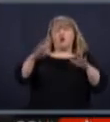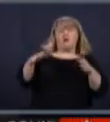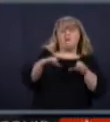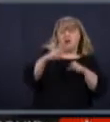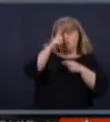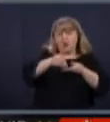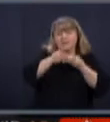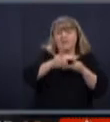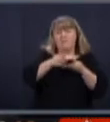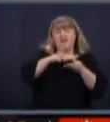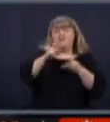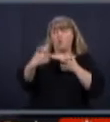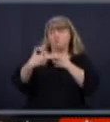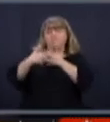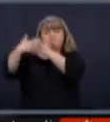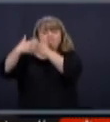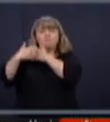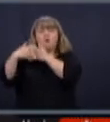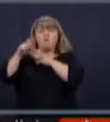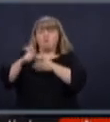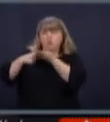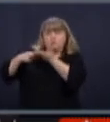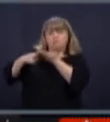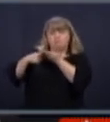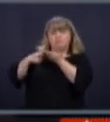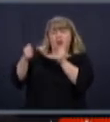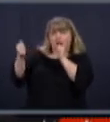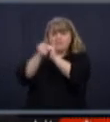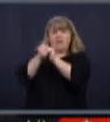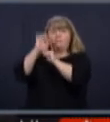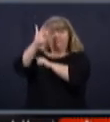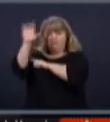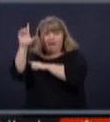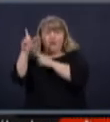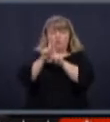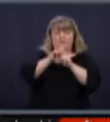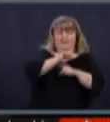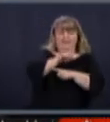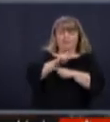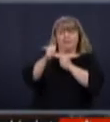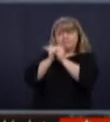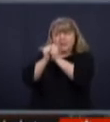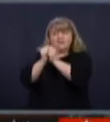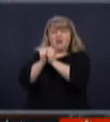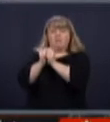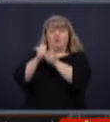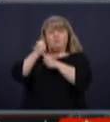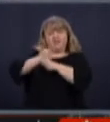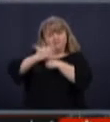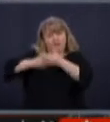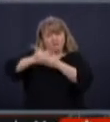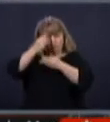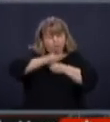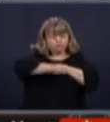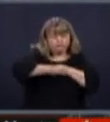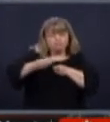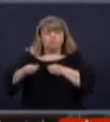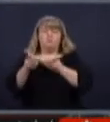gouvernement fédéral puis le gouvernement du Québec. Maintenant, question pour Louis Lacroix,